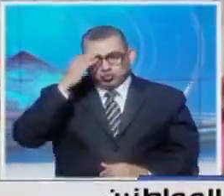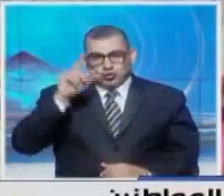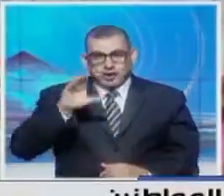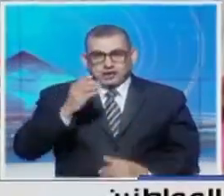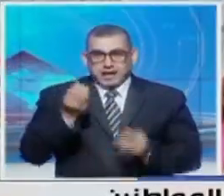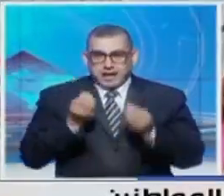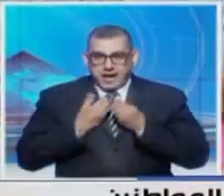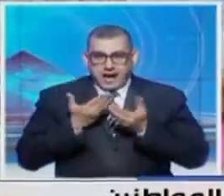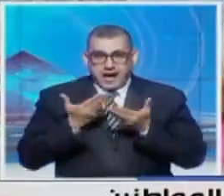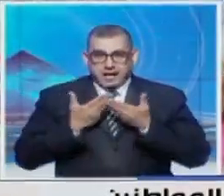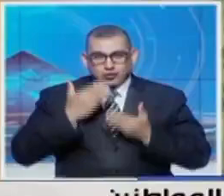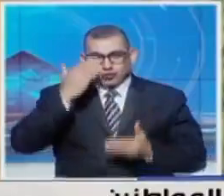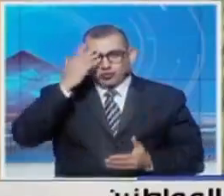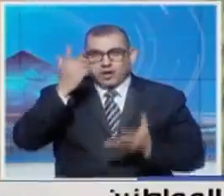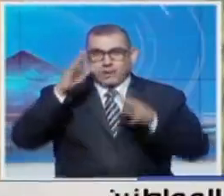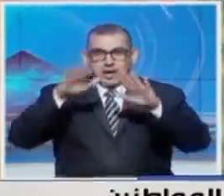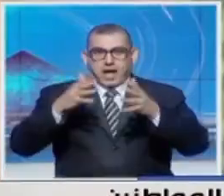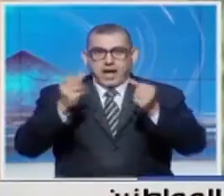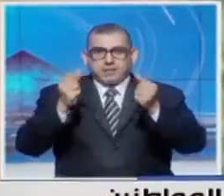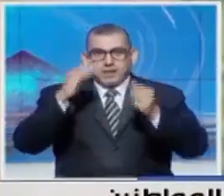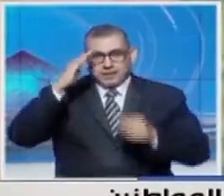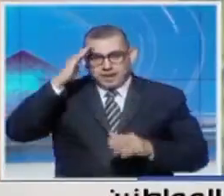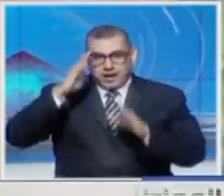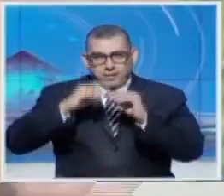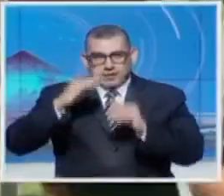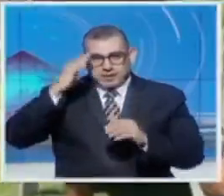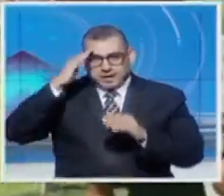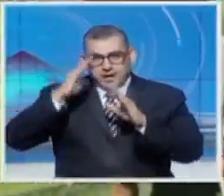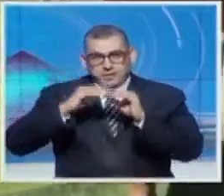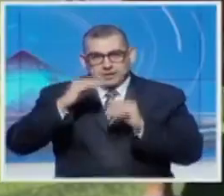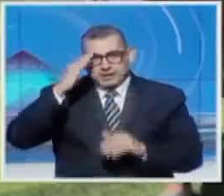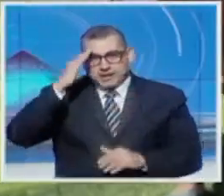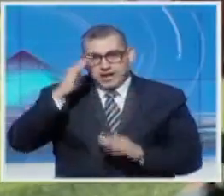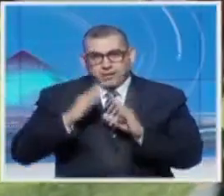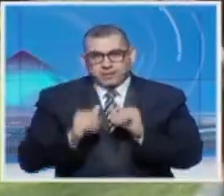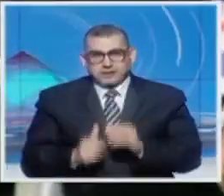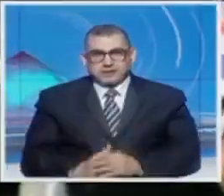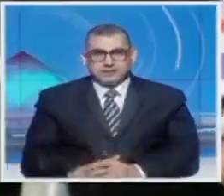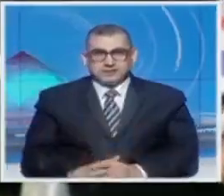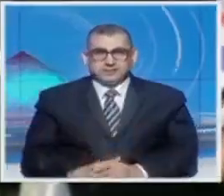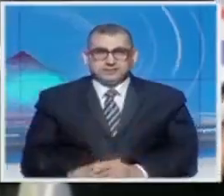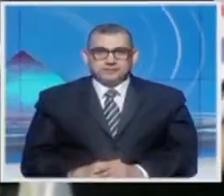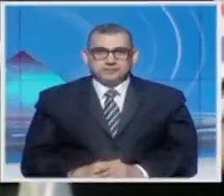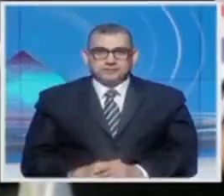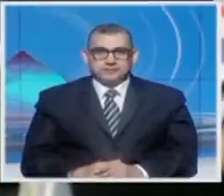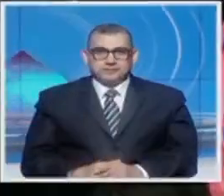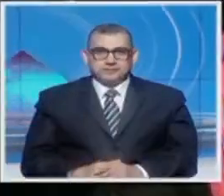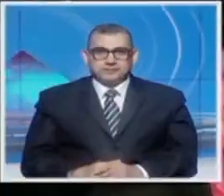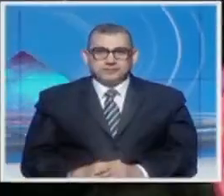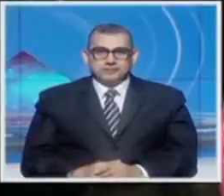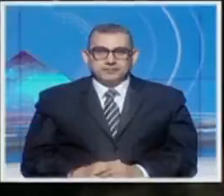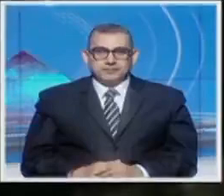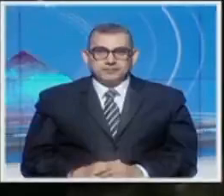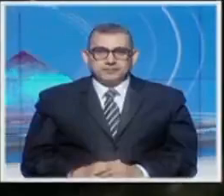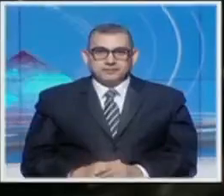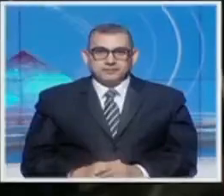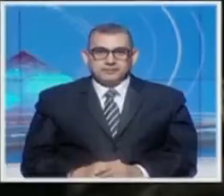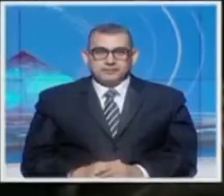الهدايا الجميله دي، وربنا يخليك لينا. تحيا مصر، تحيا مصر، تحيا مصر. كلنا مؤمنين بحبها من